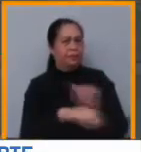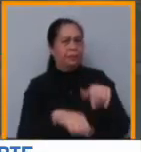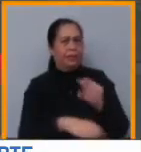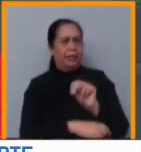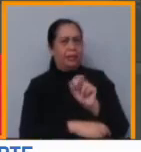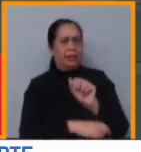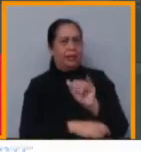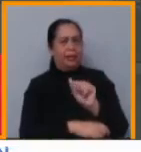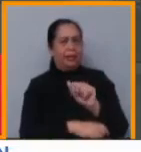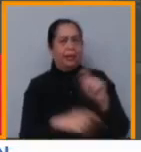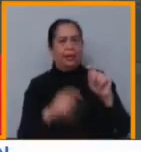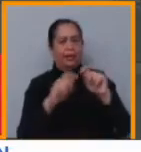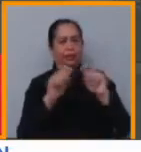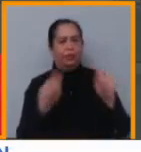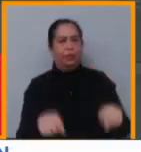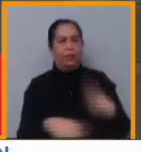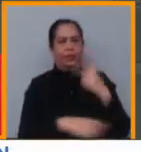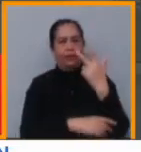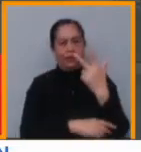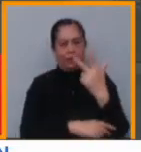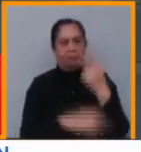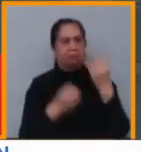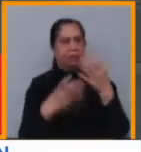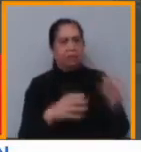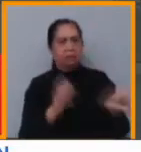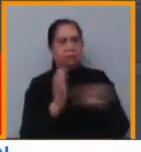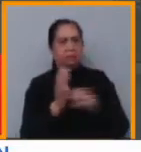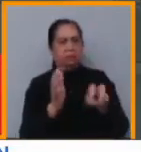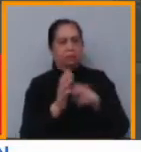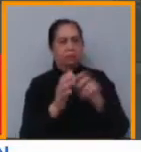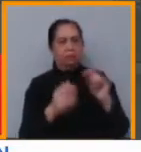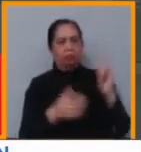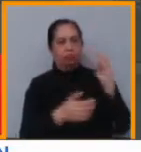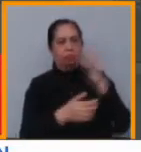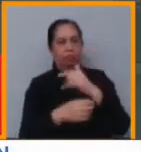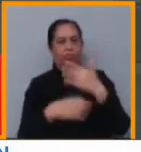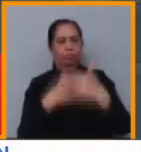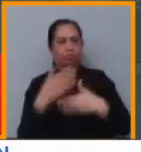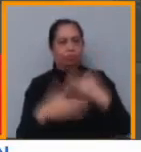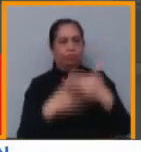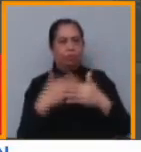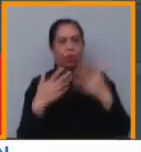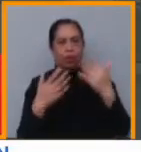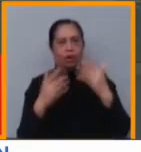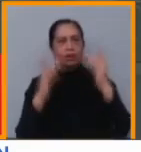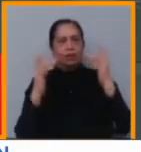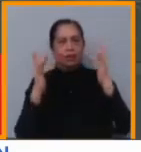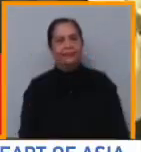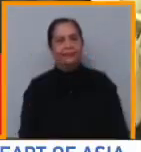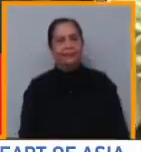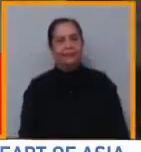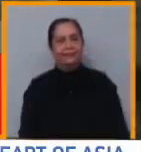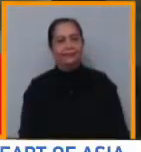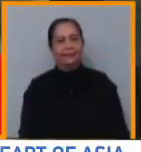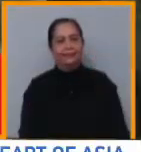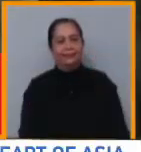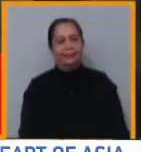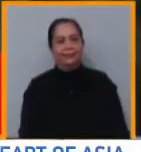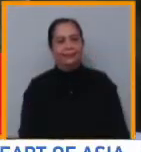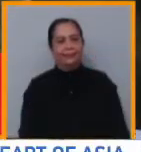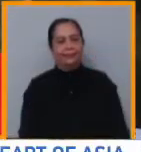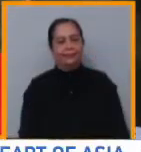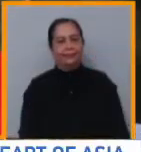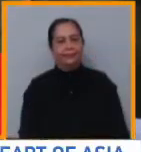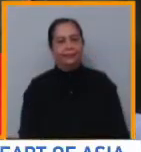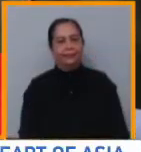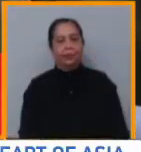maraming pasahero ang nakakasakay sa mga flights sa dahan-dahang paggaan ng mga restrictions sa paglipad. Wala na kanilang flight